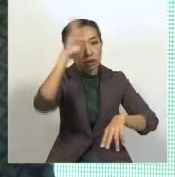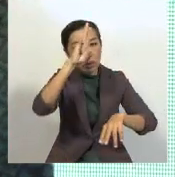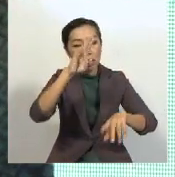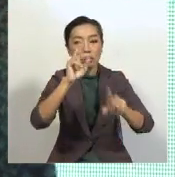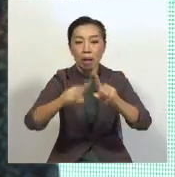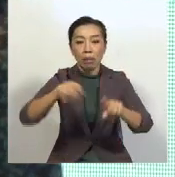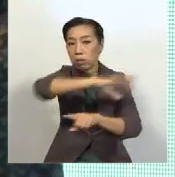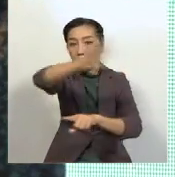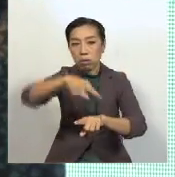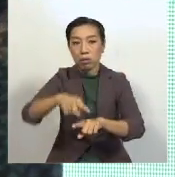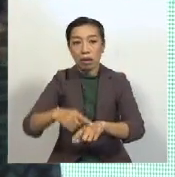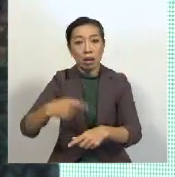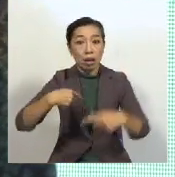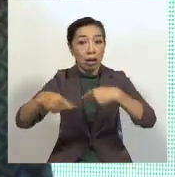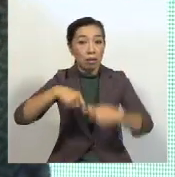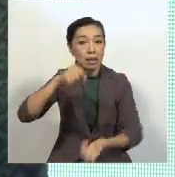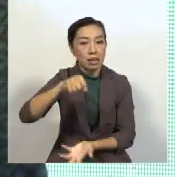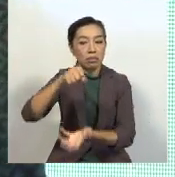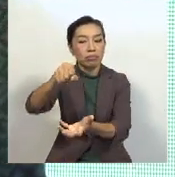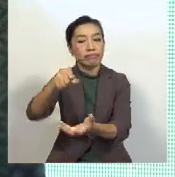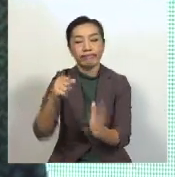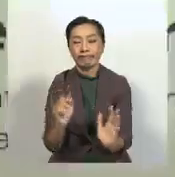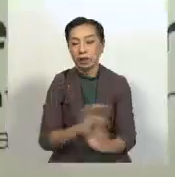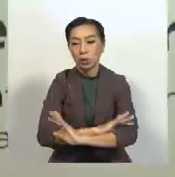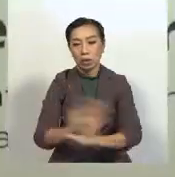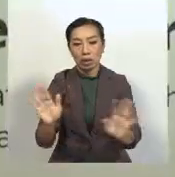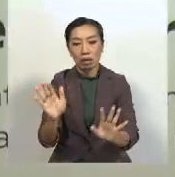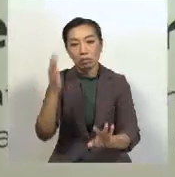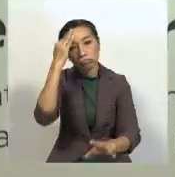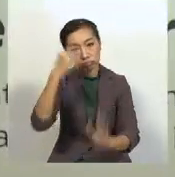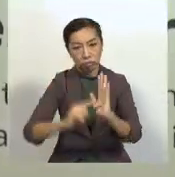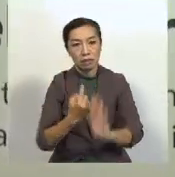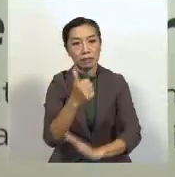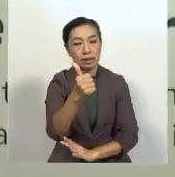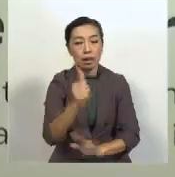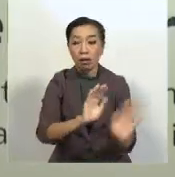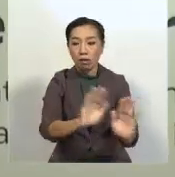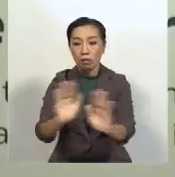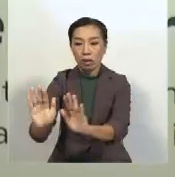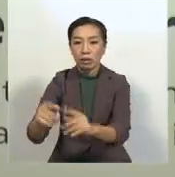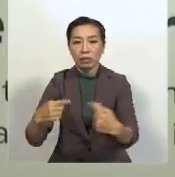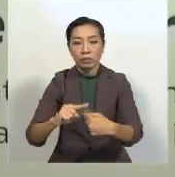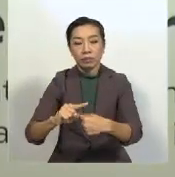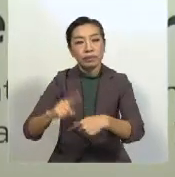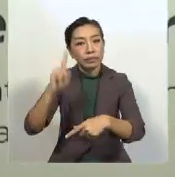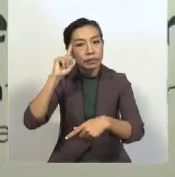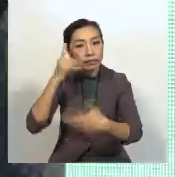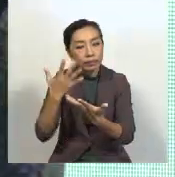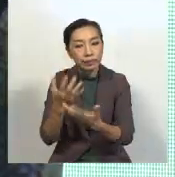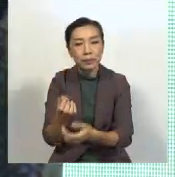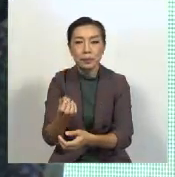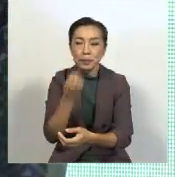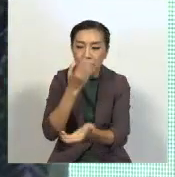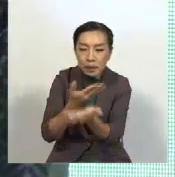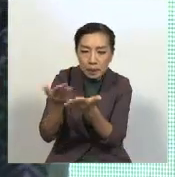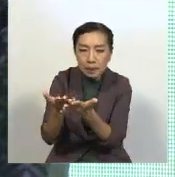ายและหยุดจำหน่ายถุงพลาสติกในประเทศถือเป็นการเริ่มต้นที่ดีพร้อมฝากแนวคิดการบริโภคแต่น้อยอนุรักษ์ให้มากและ